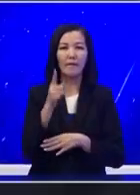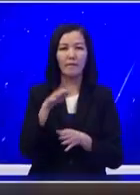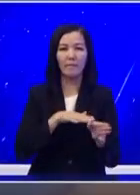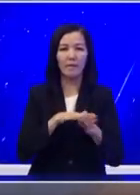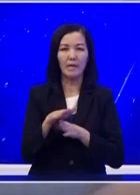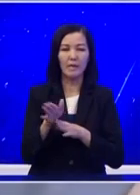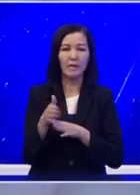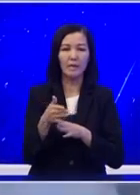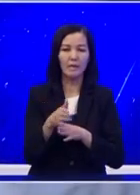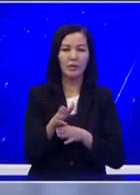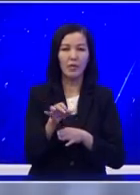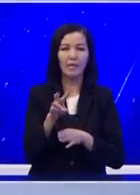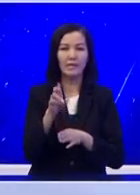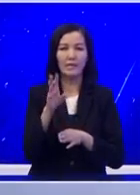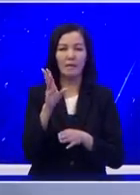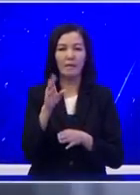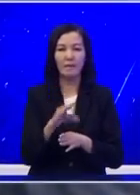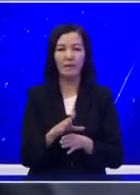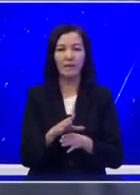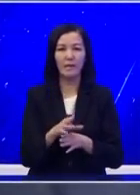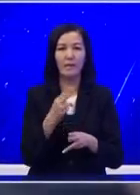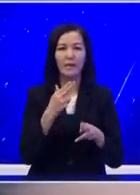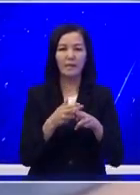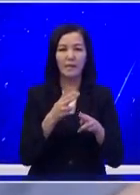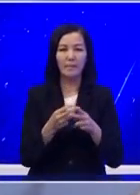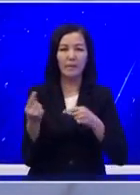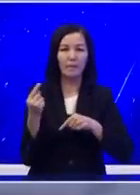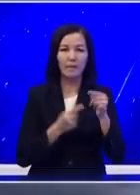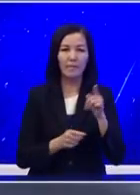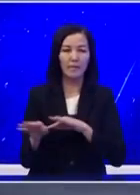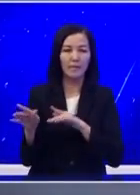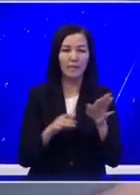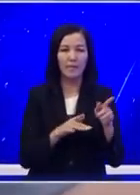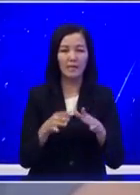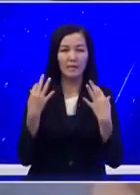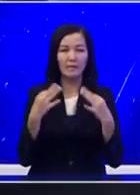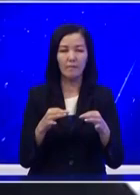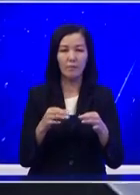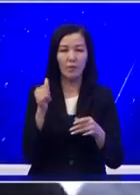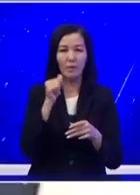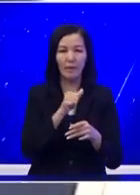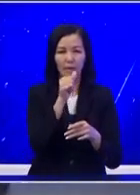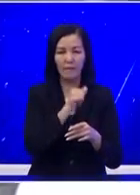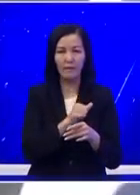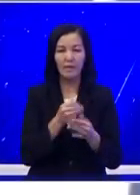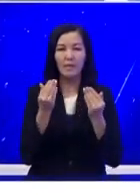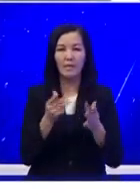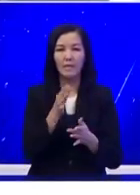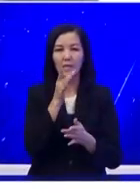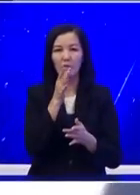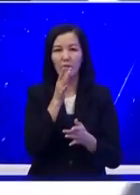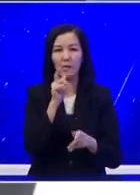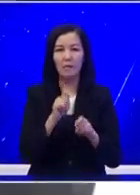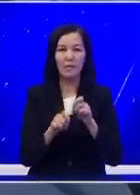рыб часиковых пород, а также за беспрепятственное осуществление предпринимательской деятельности и общее покровительство. В настоящее